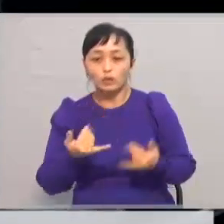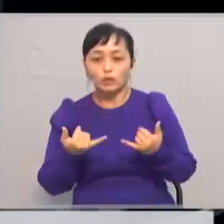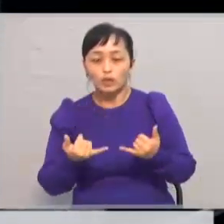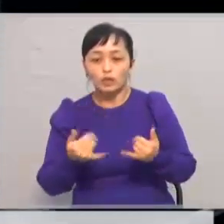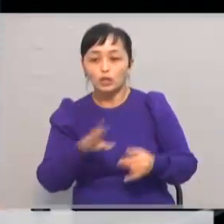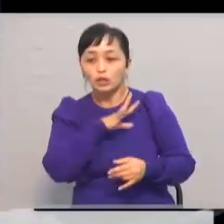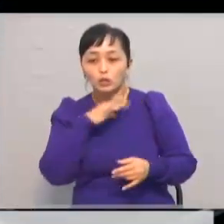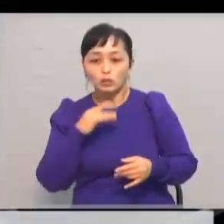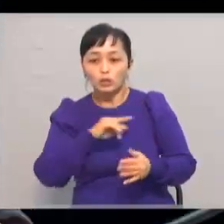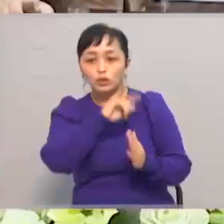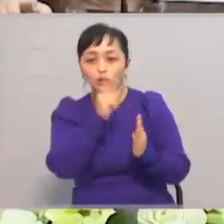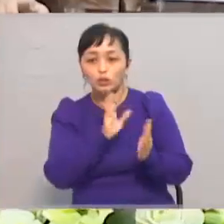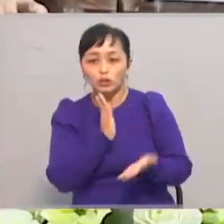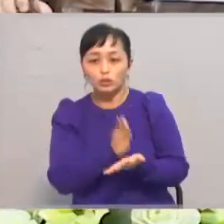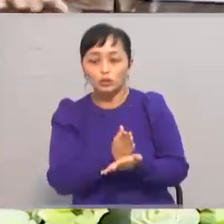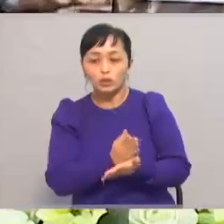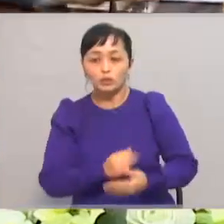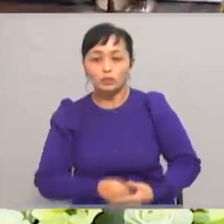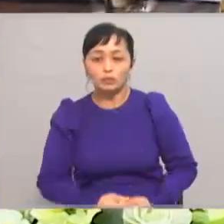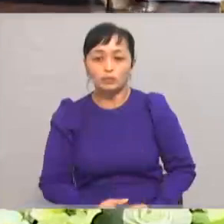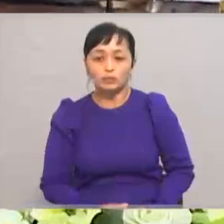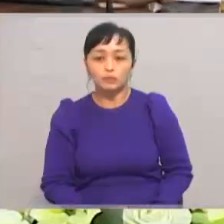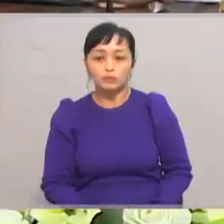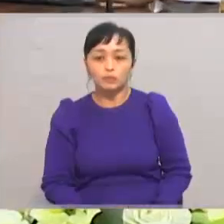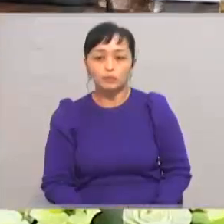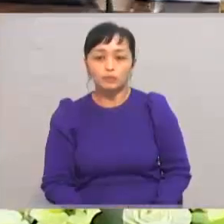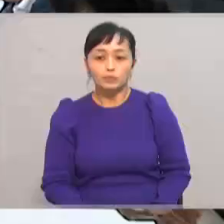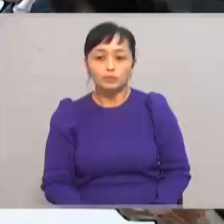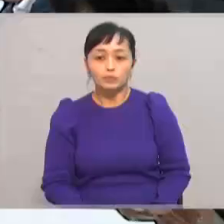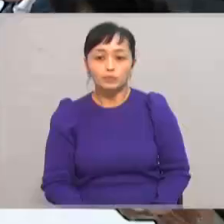ұсыныстар мен сұрақтар берілді. Ернұр Бөбеев, Рулан Рүстемов, Бақыт Байларов, жаңалықтар.